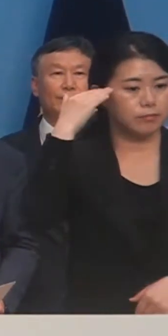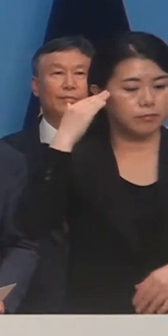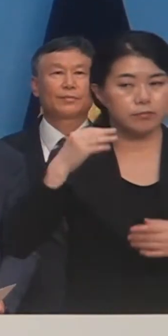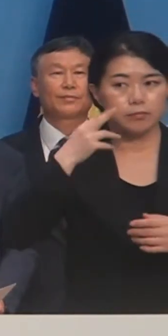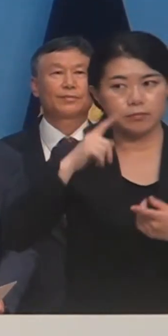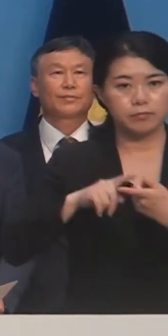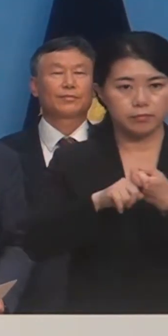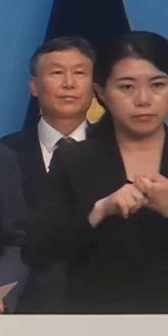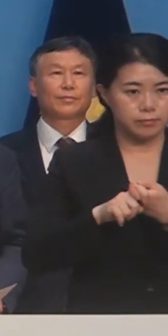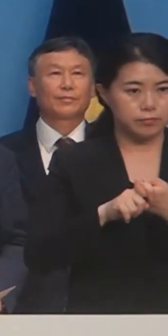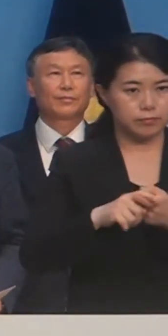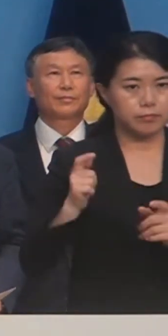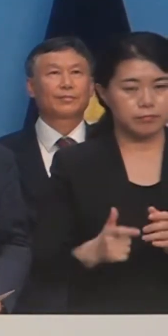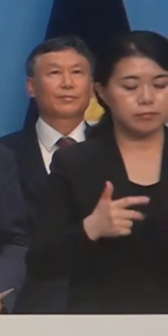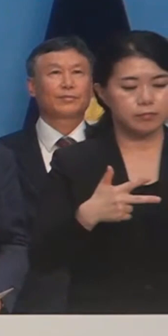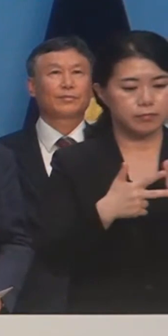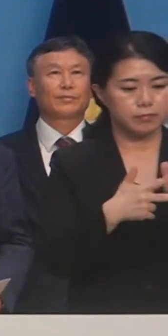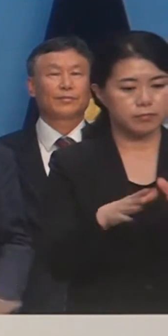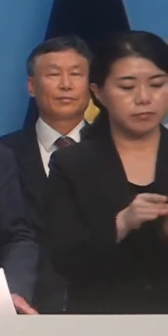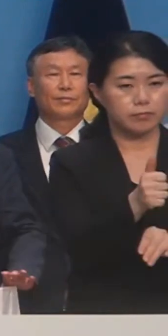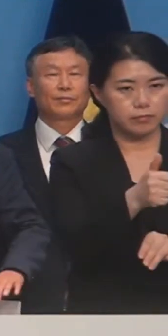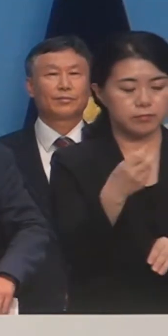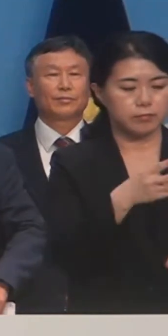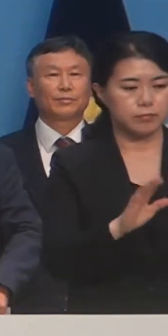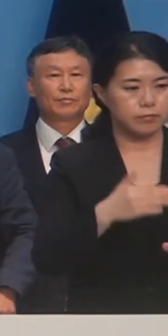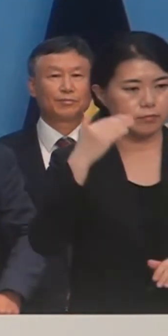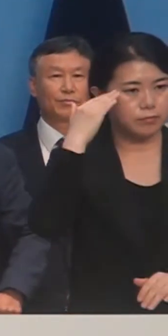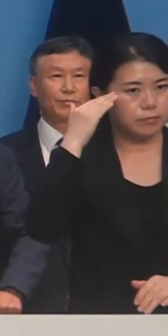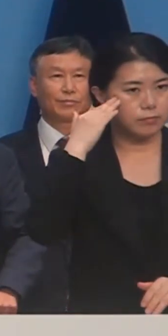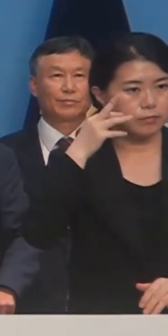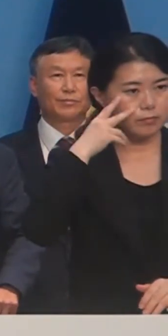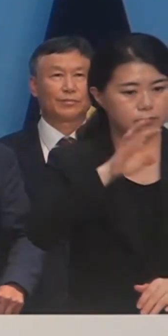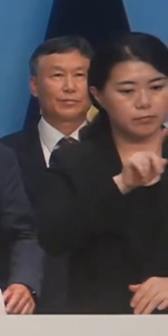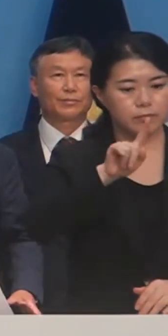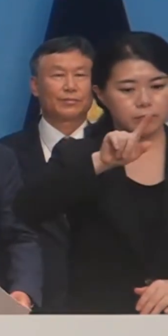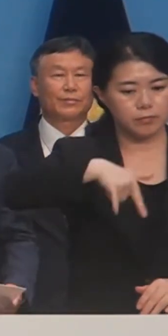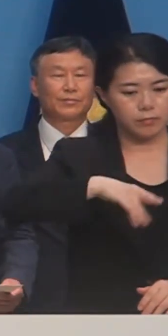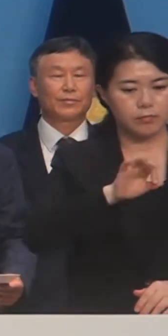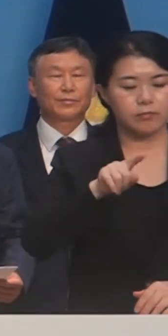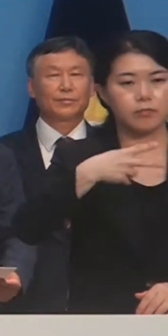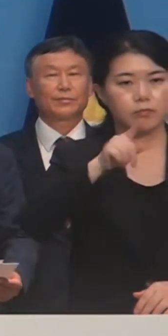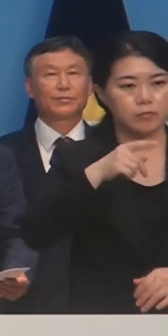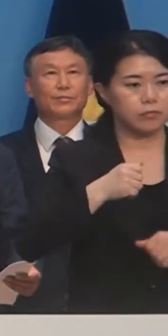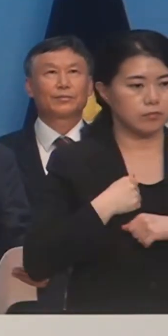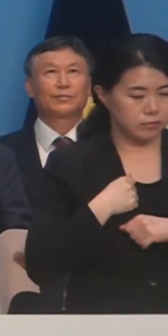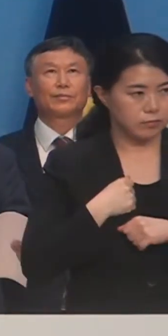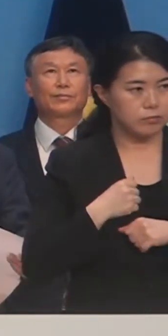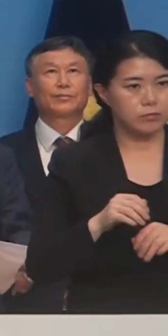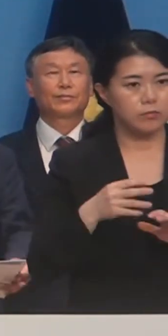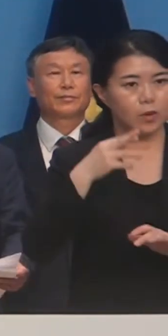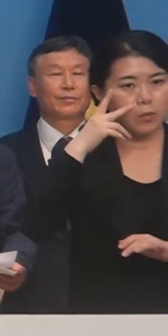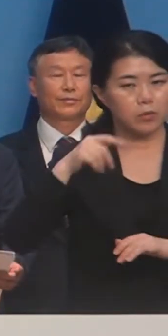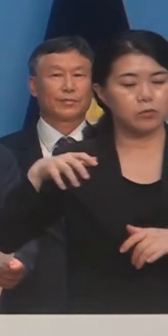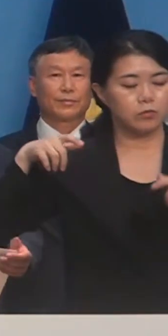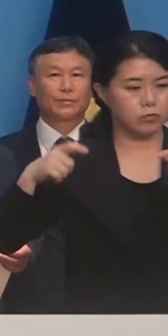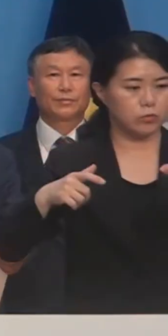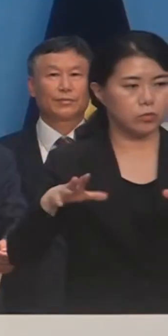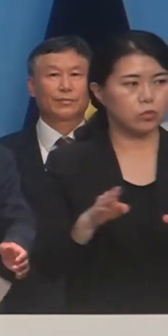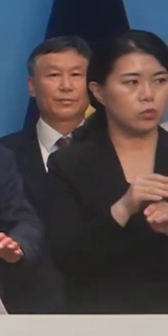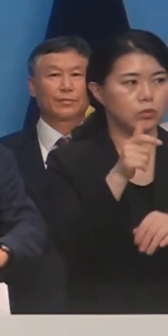한미동맹 강화재단 총대이며 한미메가더장 기념사업회 미주